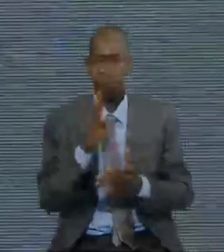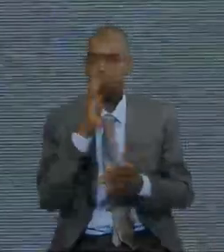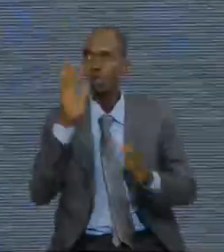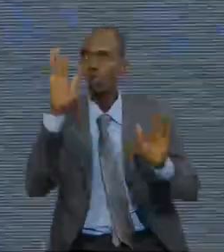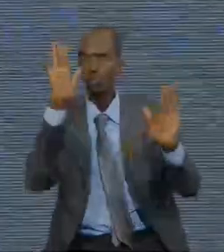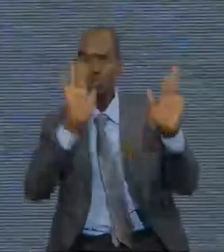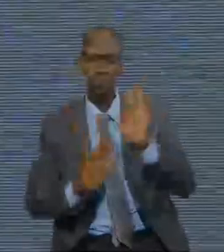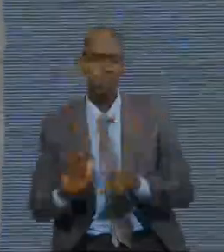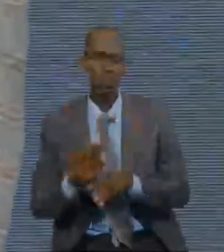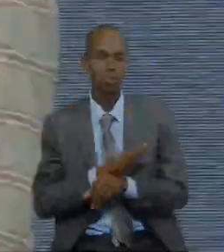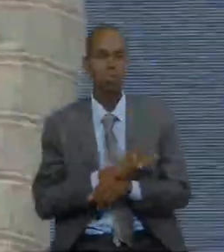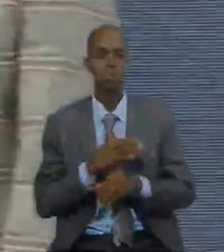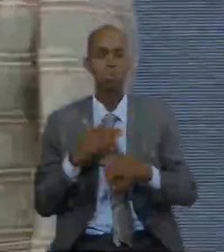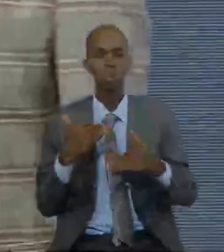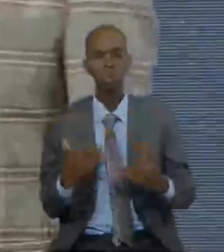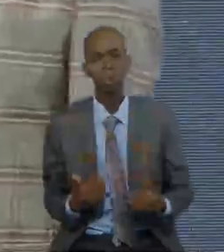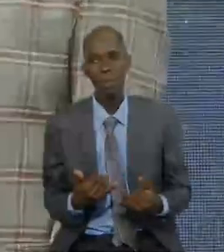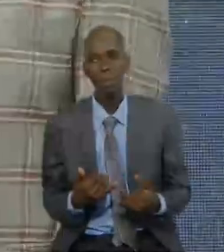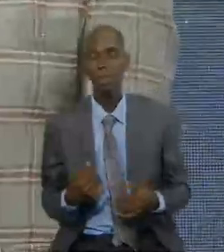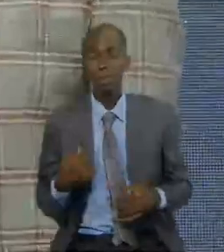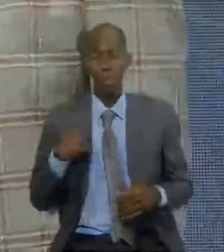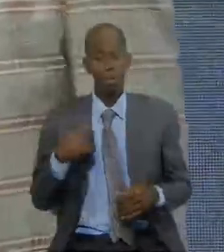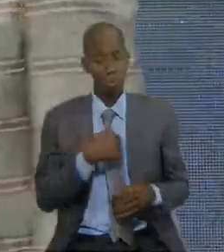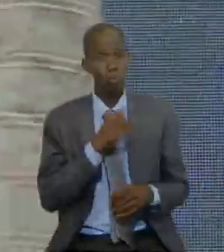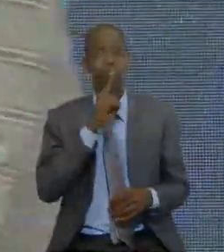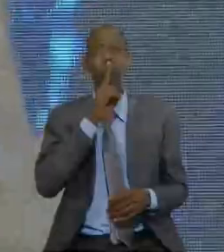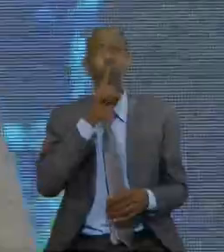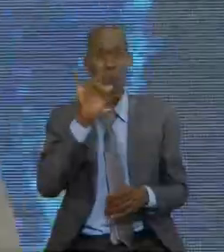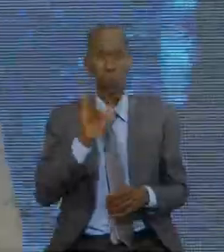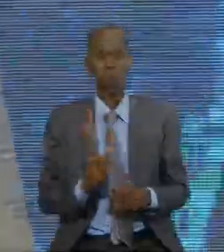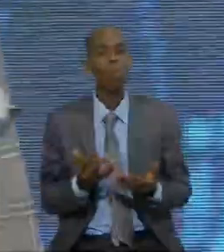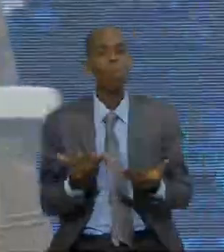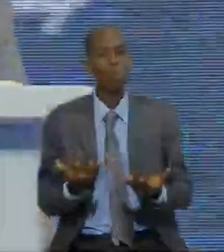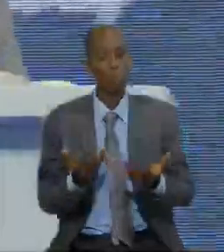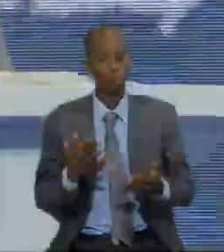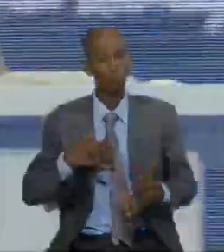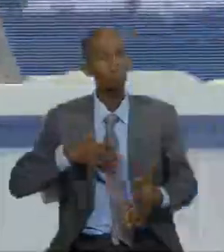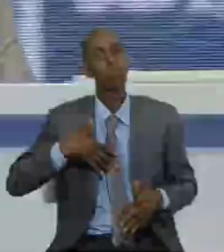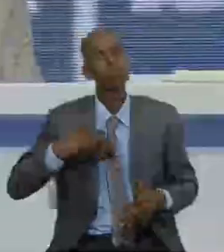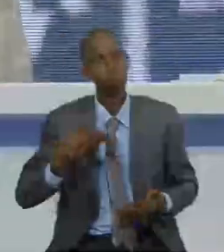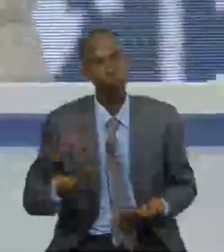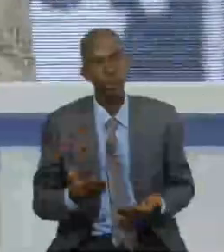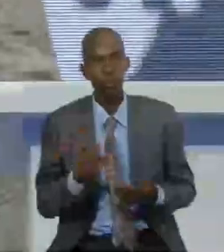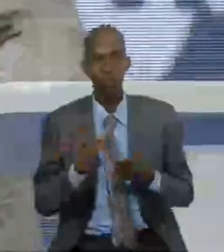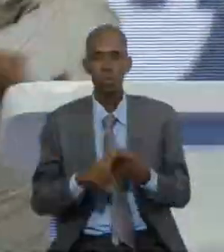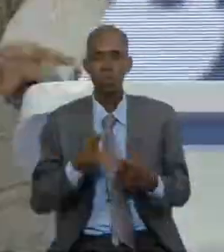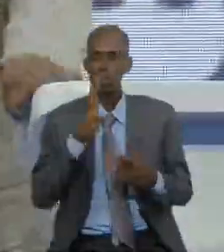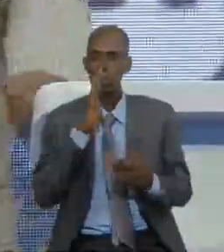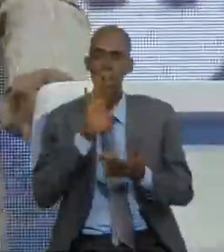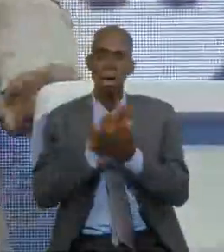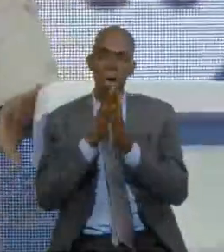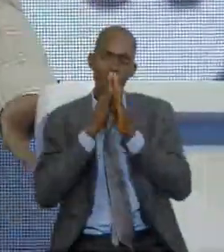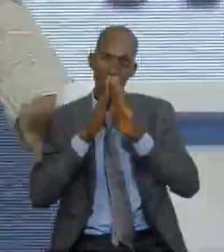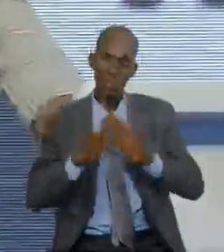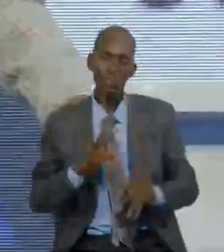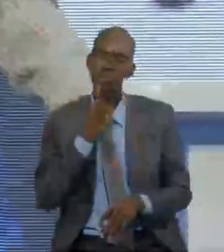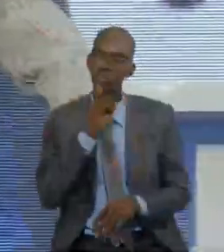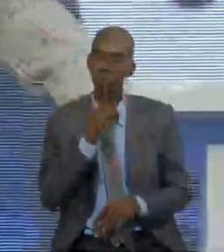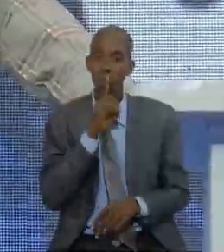violent nous avions le désir le désir d'être paisible